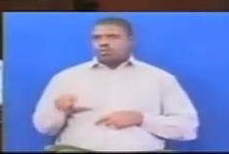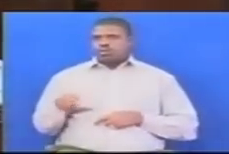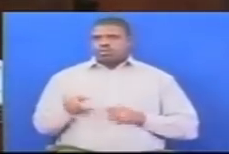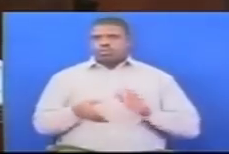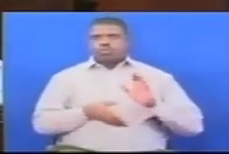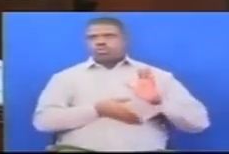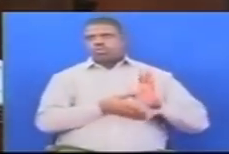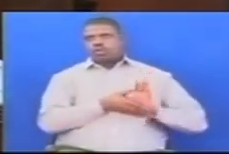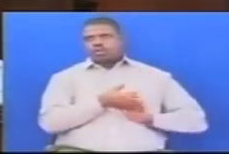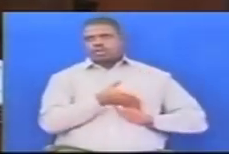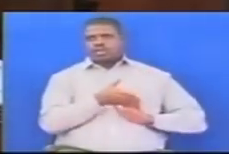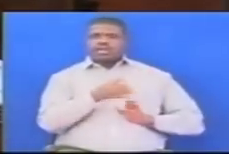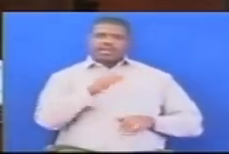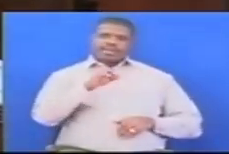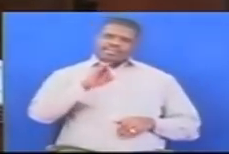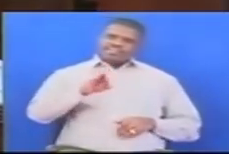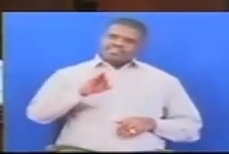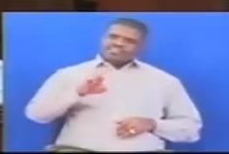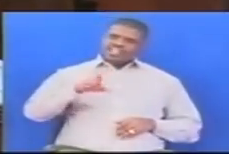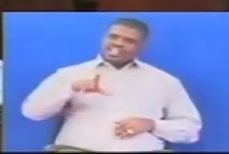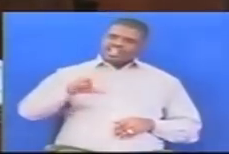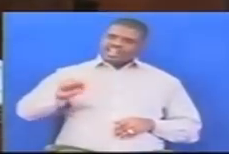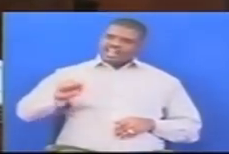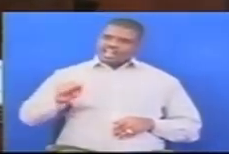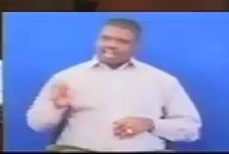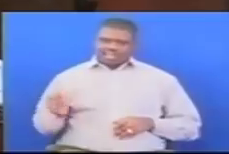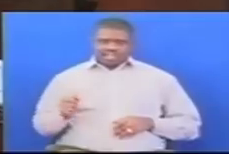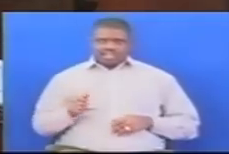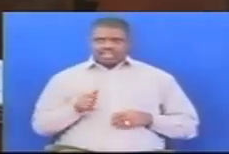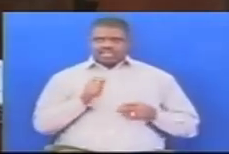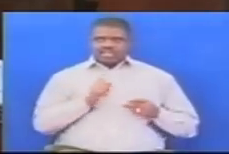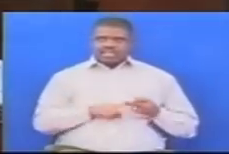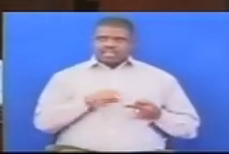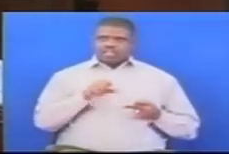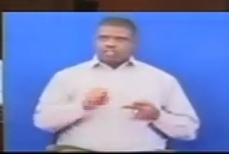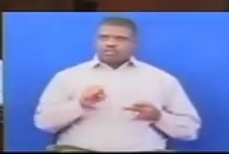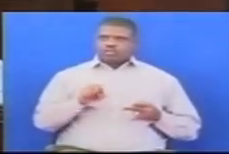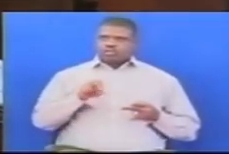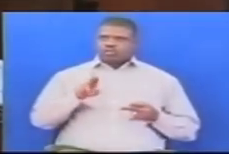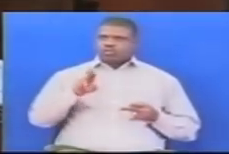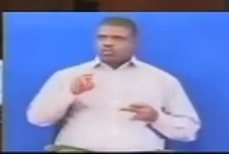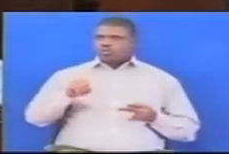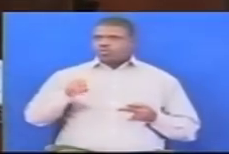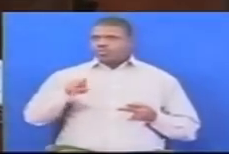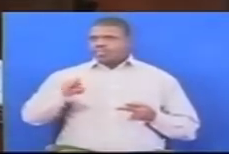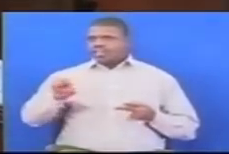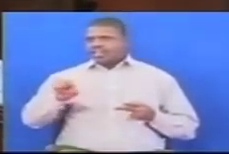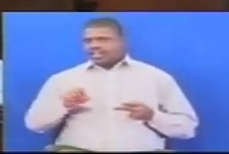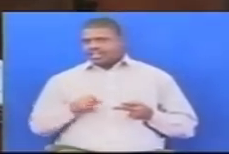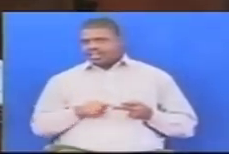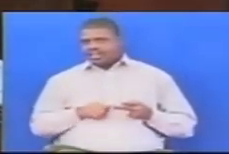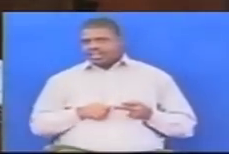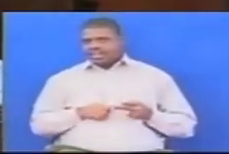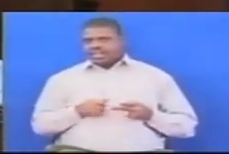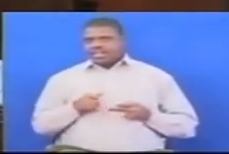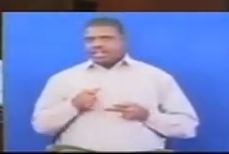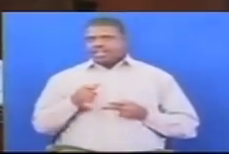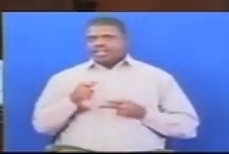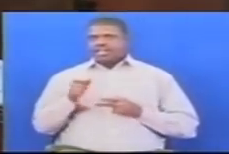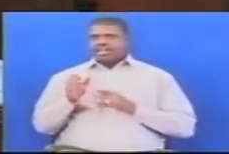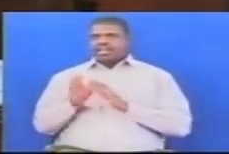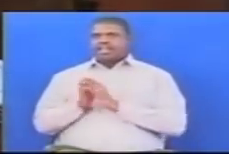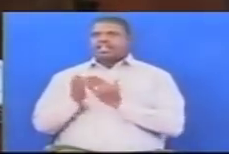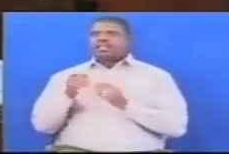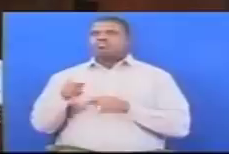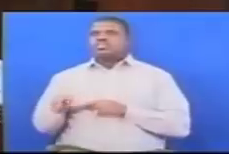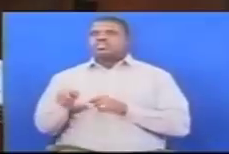utaanzia fela kuja Sumve Maria Malampaka. Kwenye kitabu hiki mnakuja